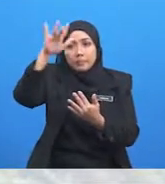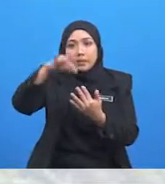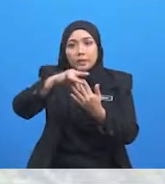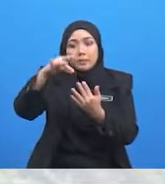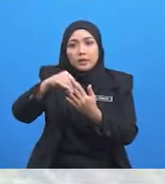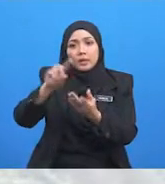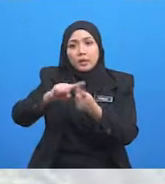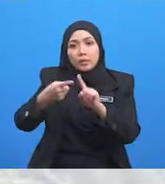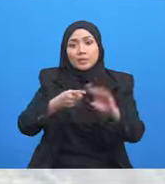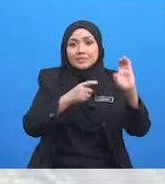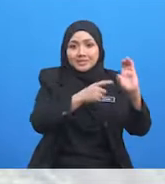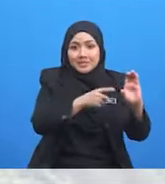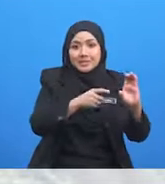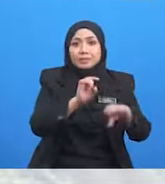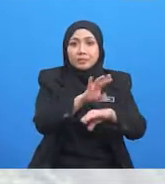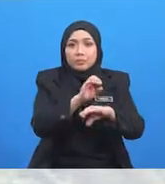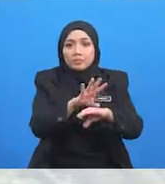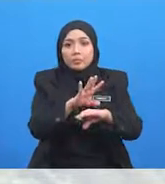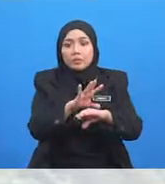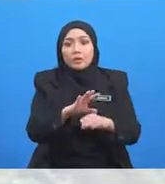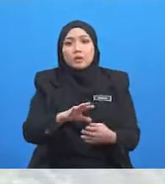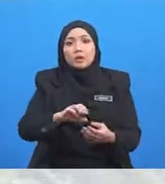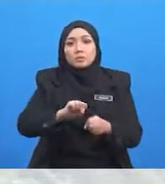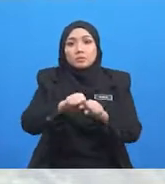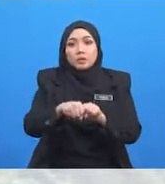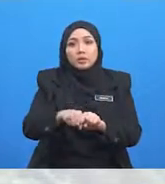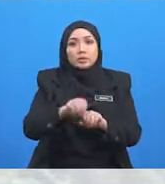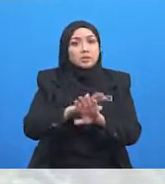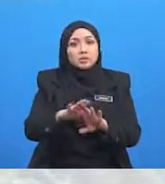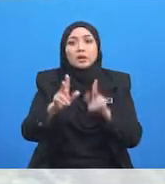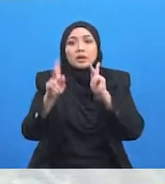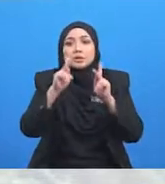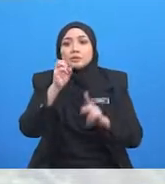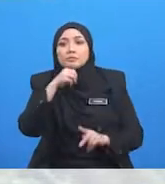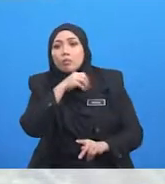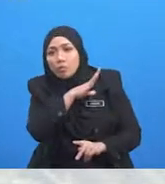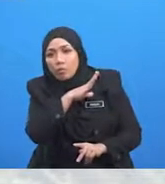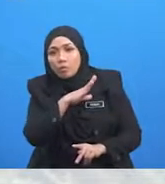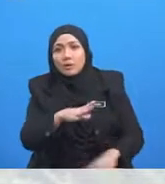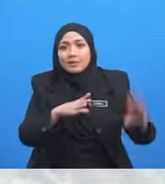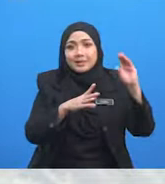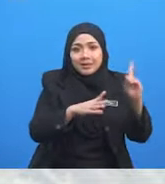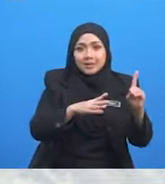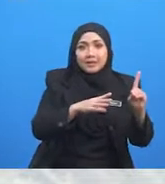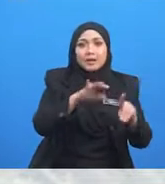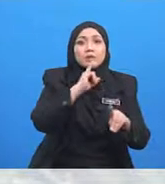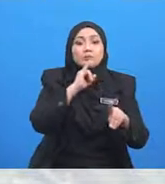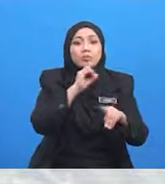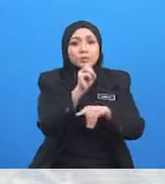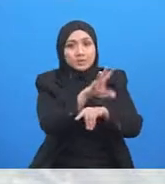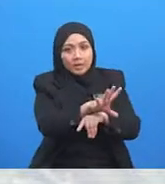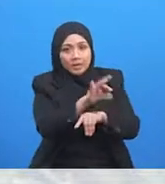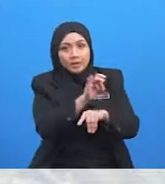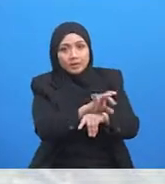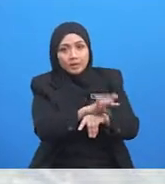berpesan agar anaknya tidak berkata bohong. D. Ibu berpesan